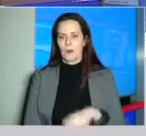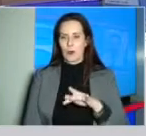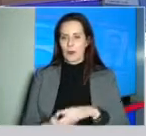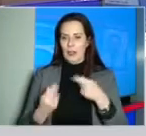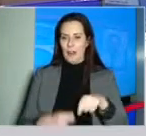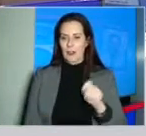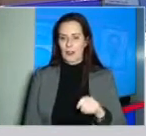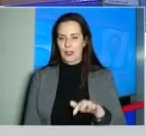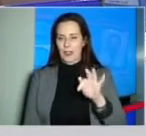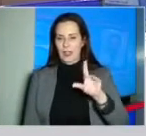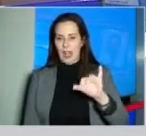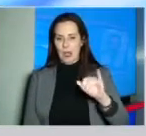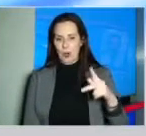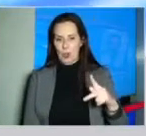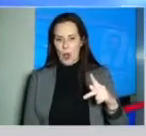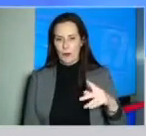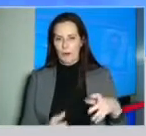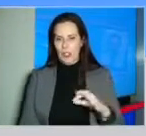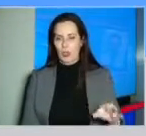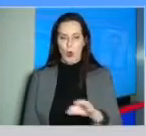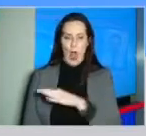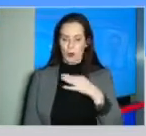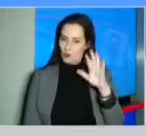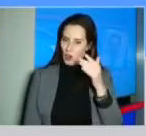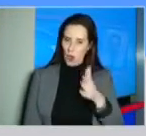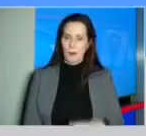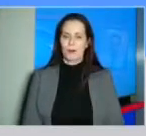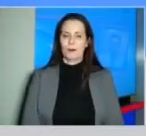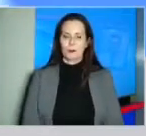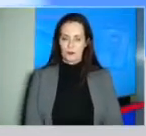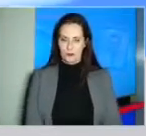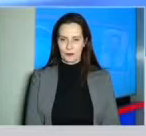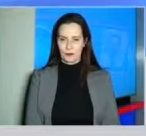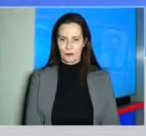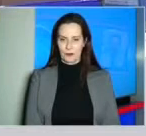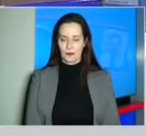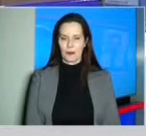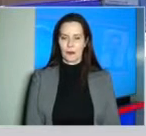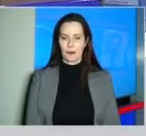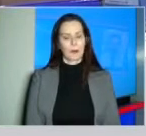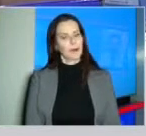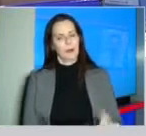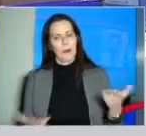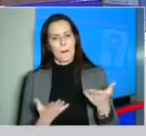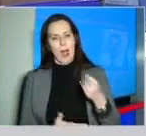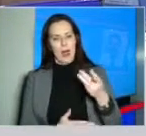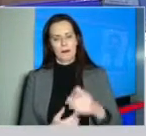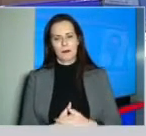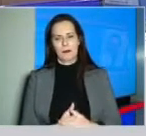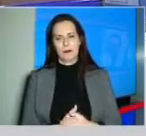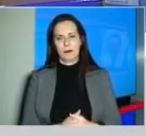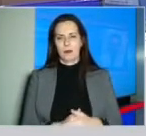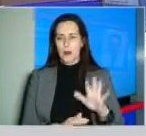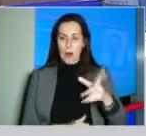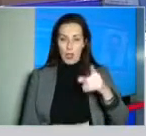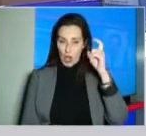חברת הכנסת טלי פלוסקוב מכולנו. שלום. שלום, צהריים טובים. יבגני, מה, ממה